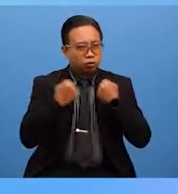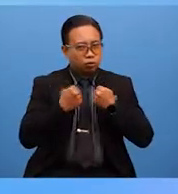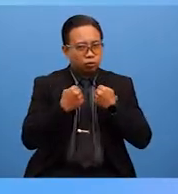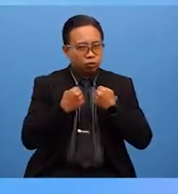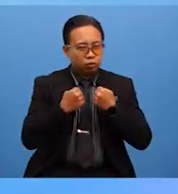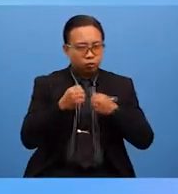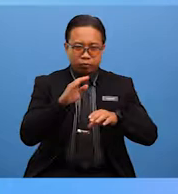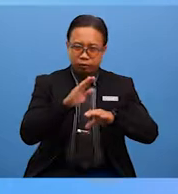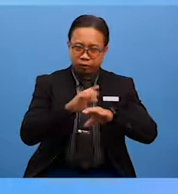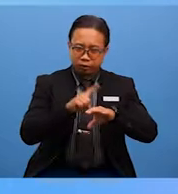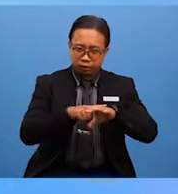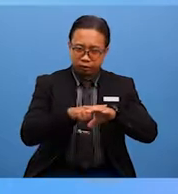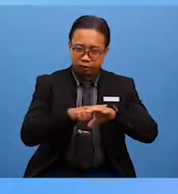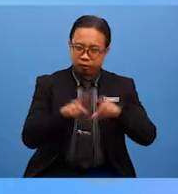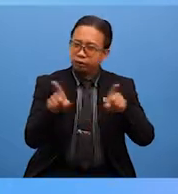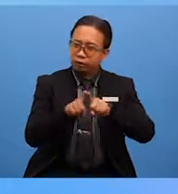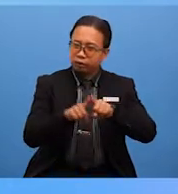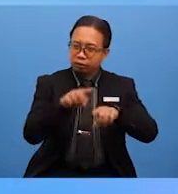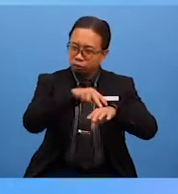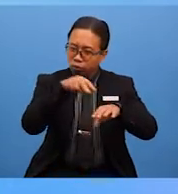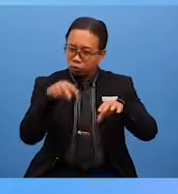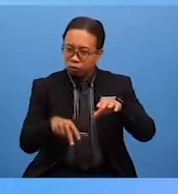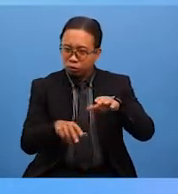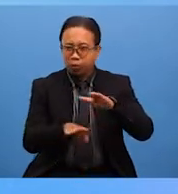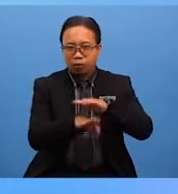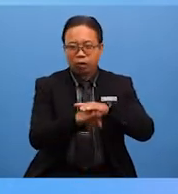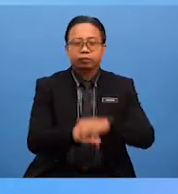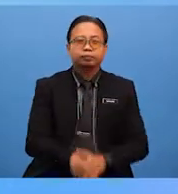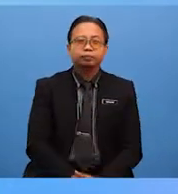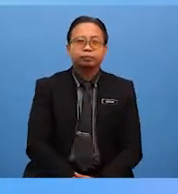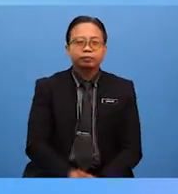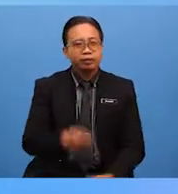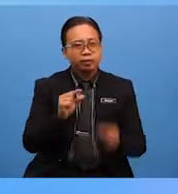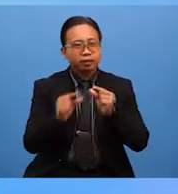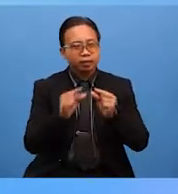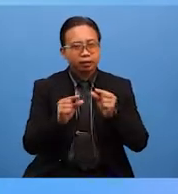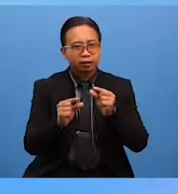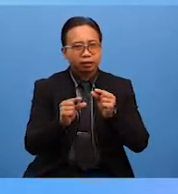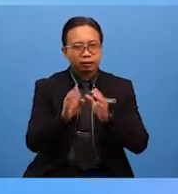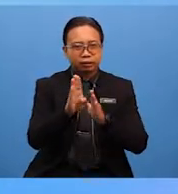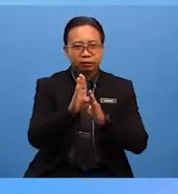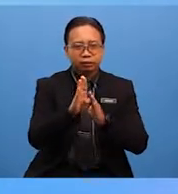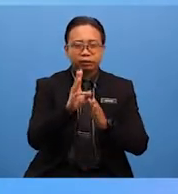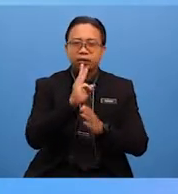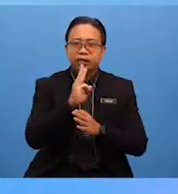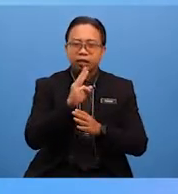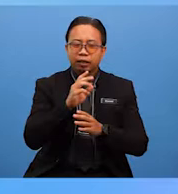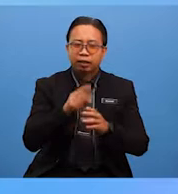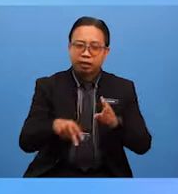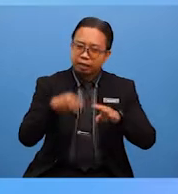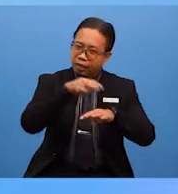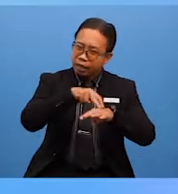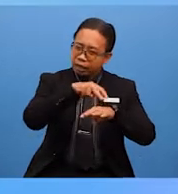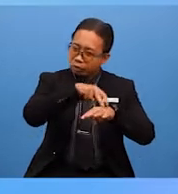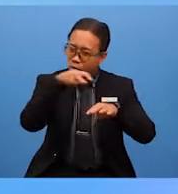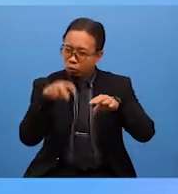tumpahin pada masa yang sama Turun ke bawah pergerakan benda lirik yang naik dan turun secara